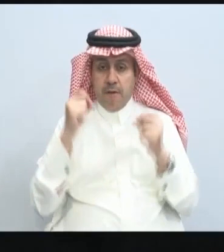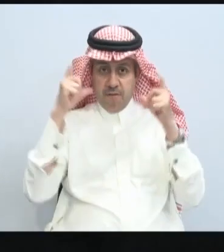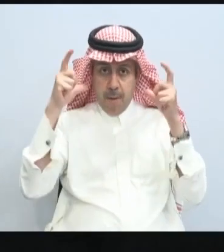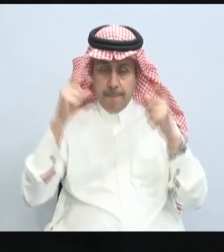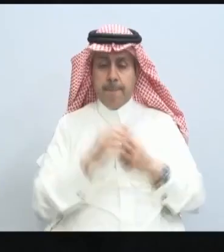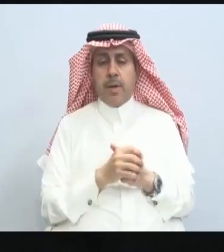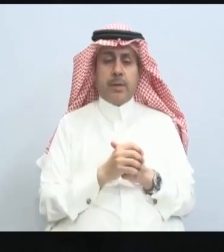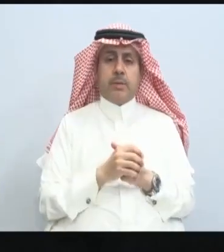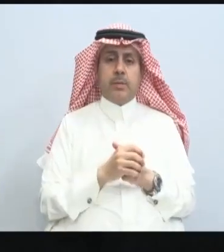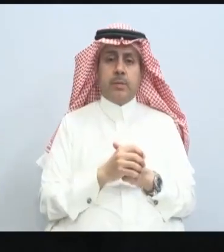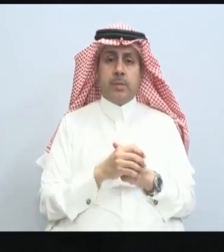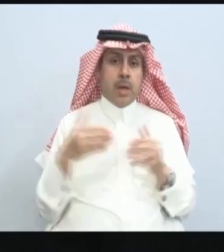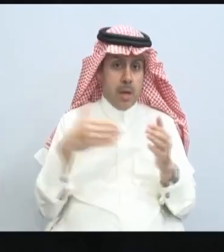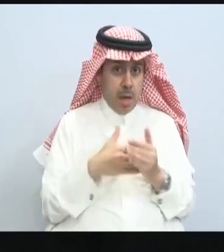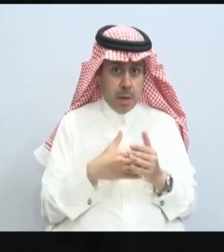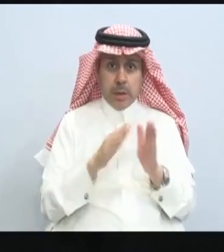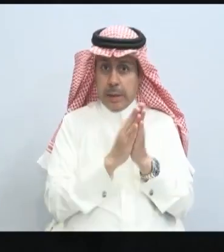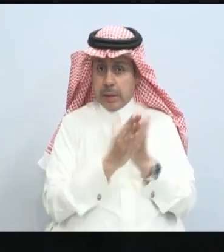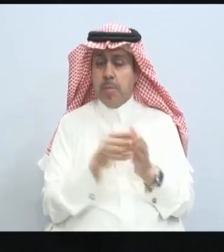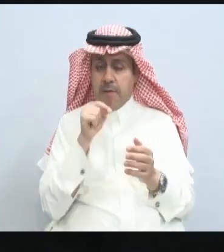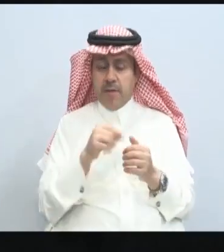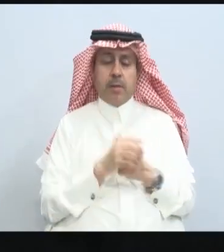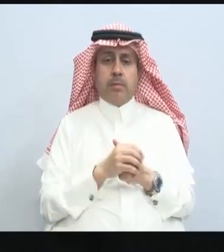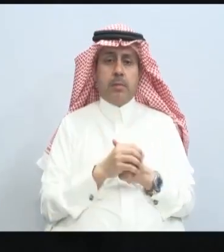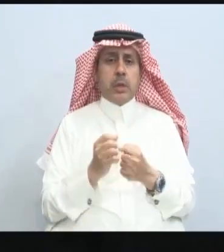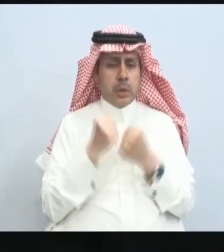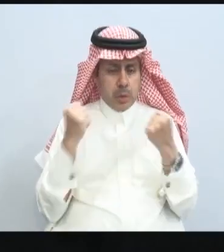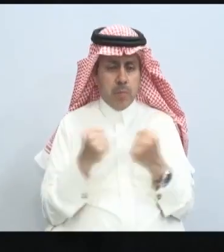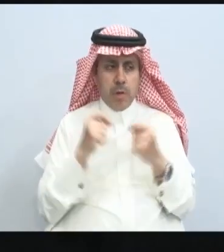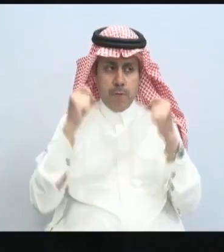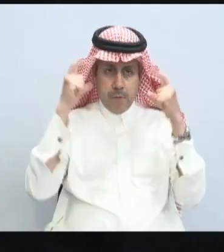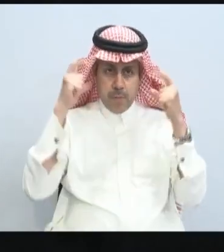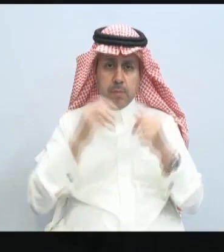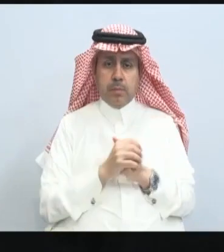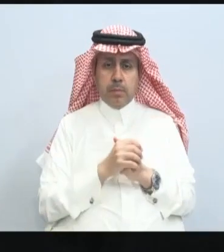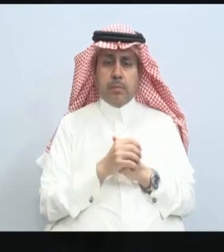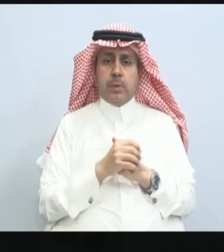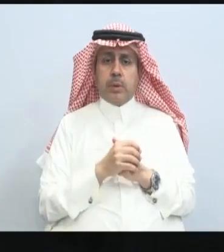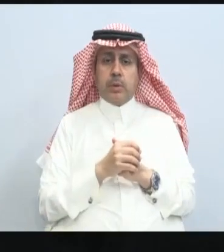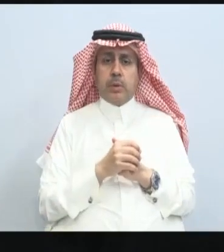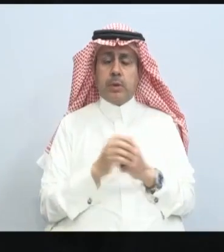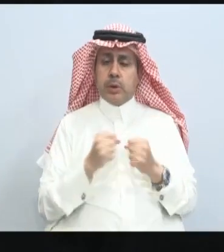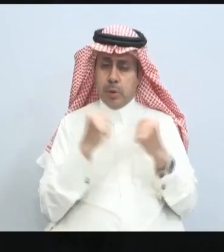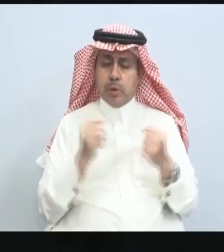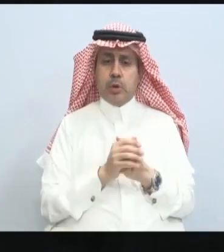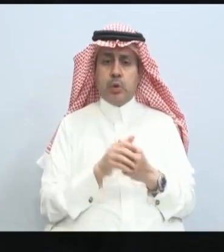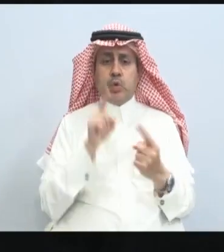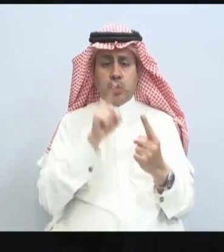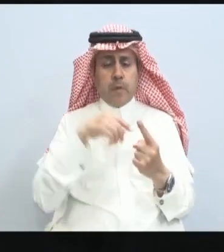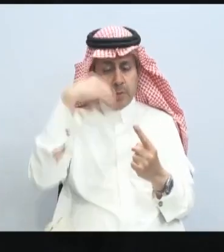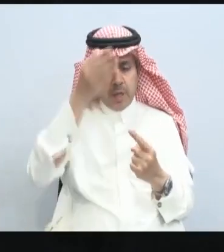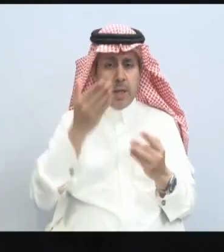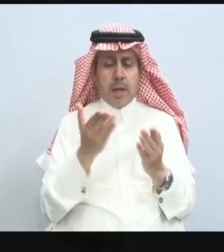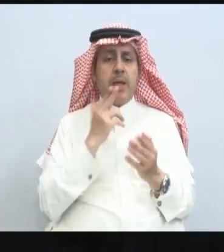اسئله التدريبات في نهايه الكتاب ستجدون يعني دائما اسئله كثيره وبامكانكم تتمرن عليها نلقاكم على خير ان شاء الله في